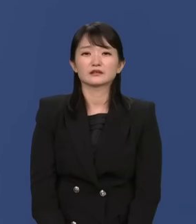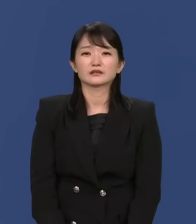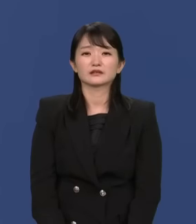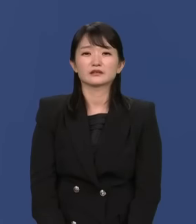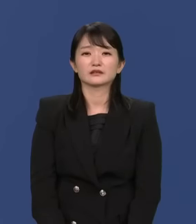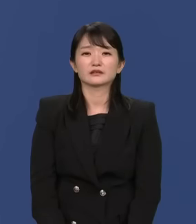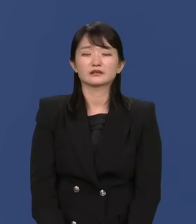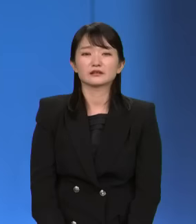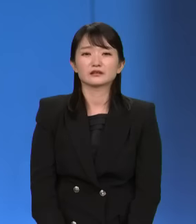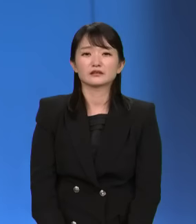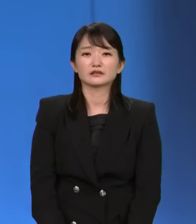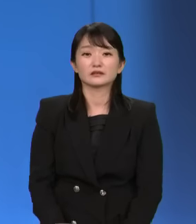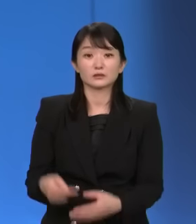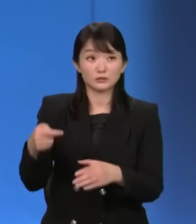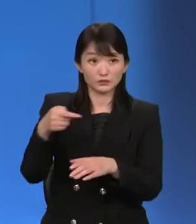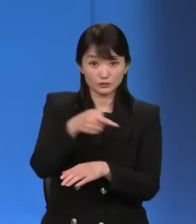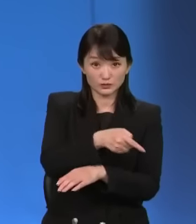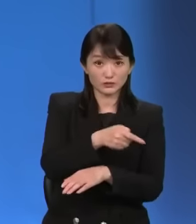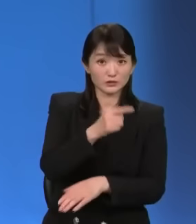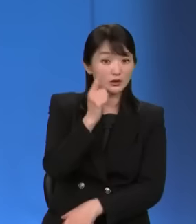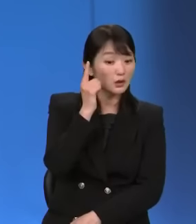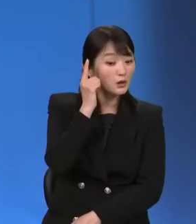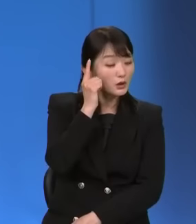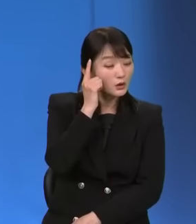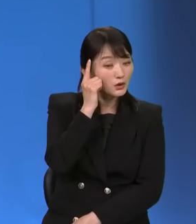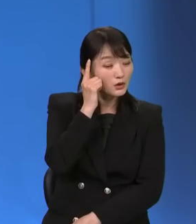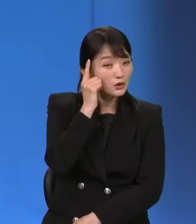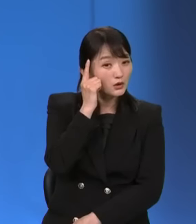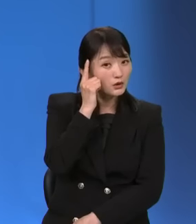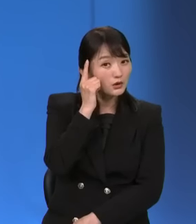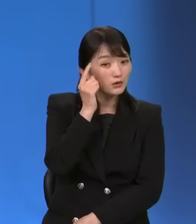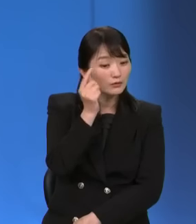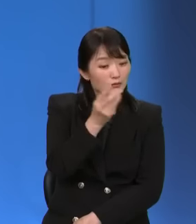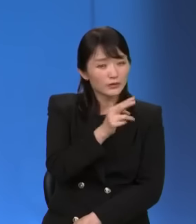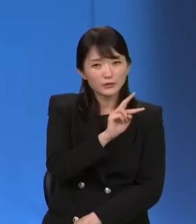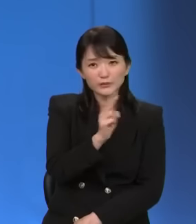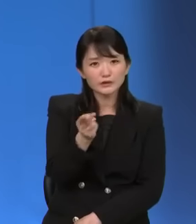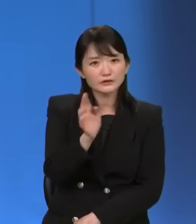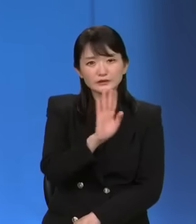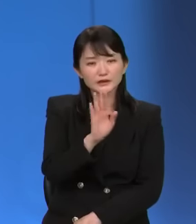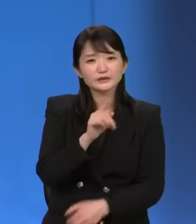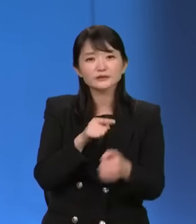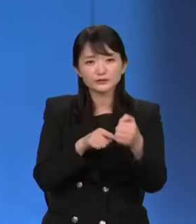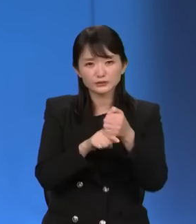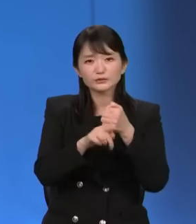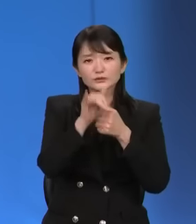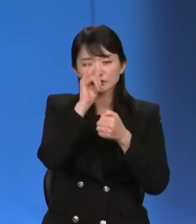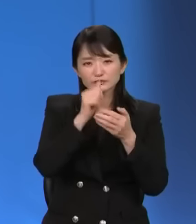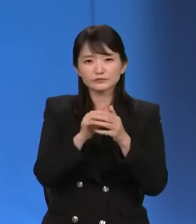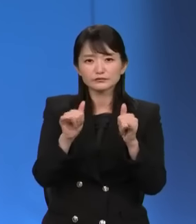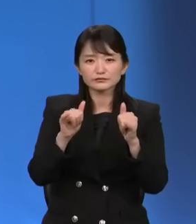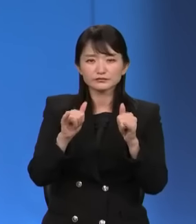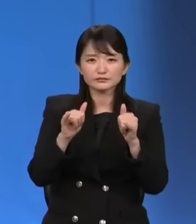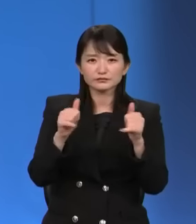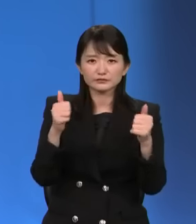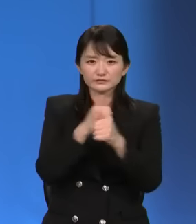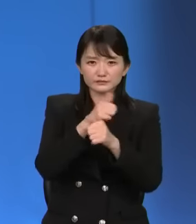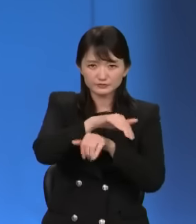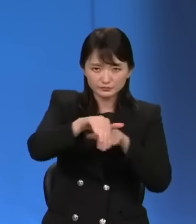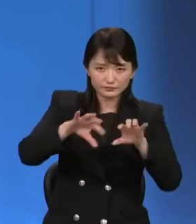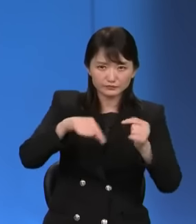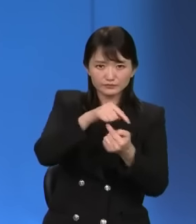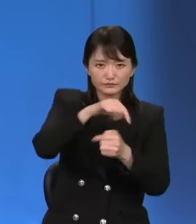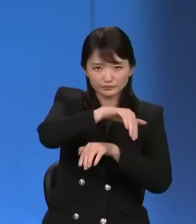아니라네 이밖에도 휴대전화를 안 바꾼 탓도 했습니다 어쨌든 인사 개입이나 국전 개입 등